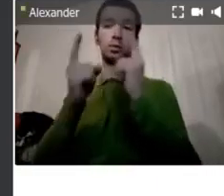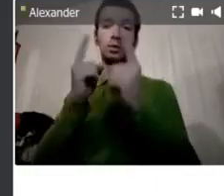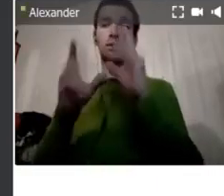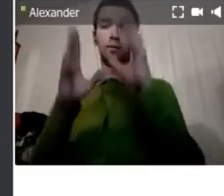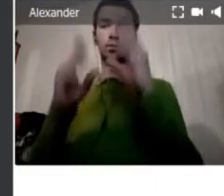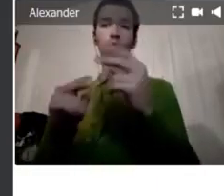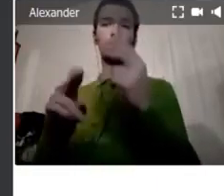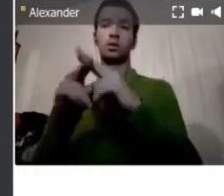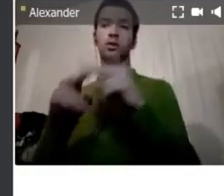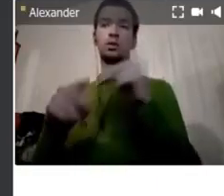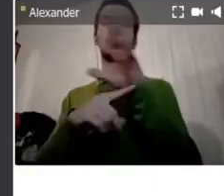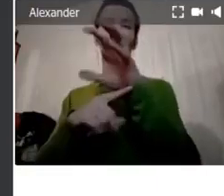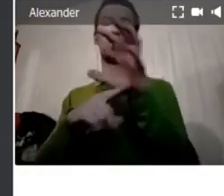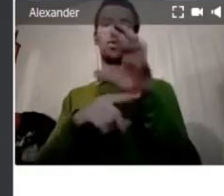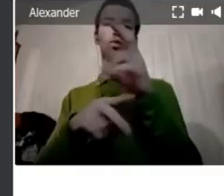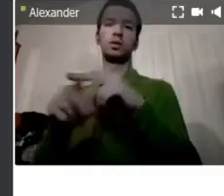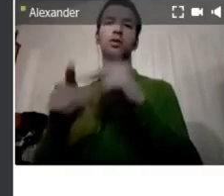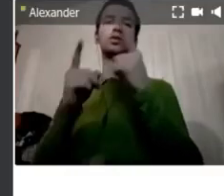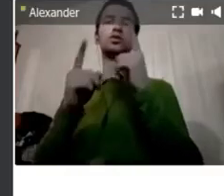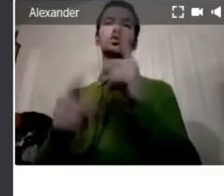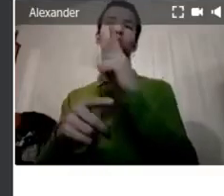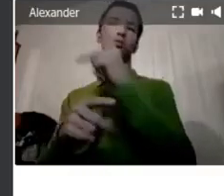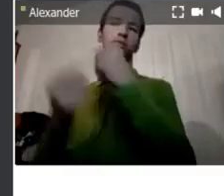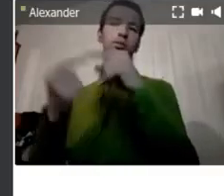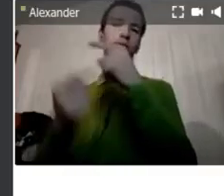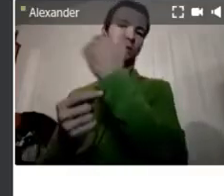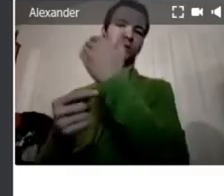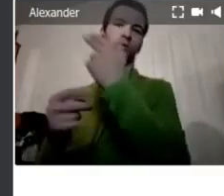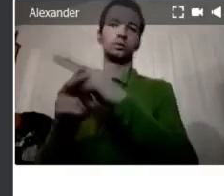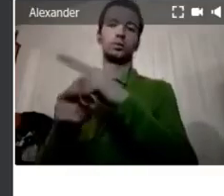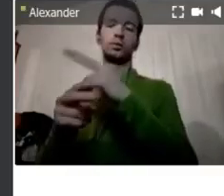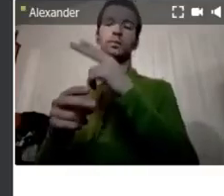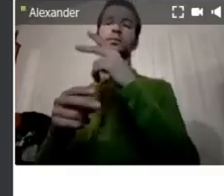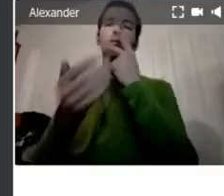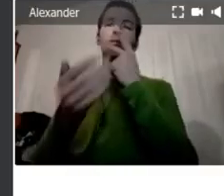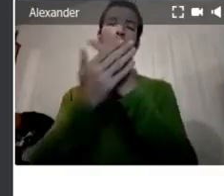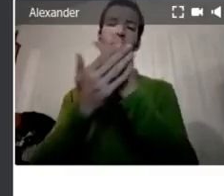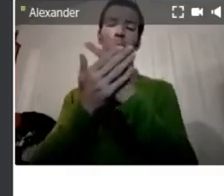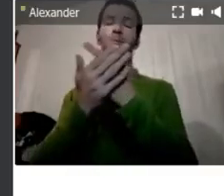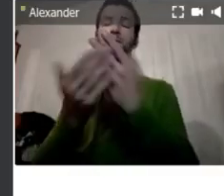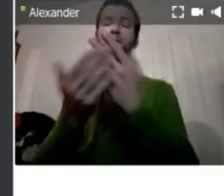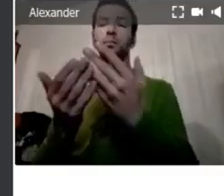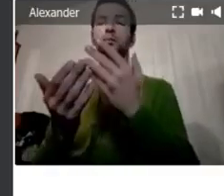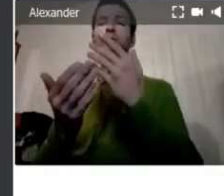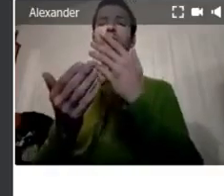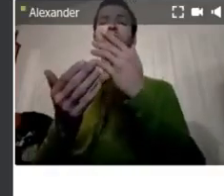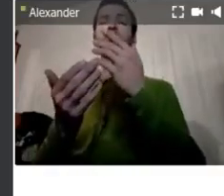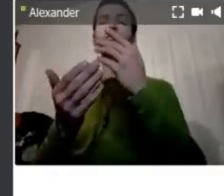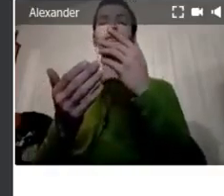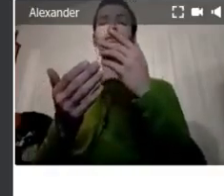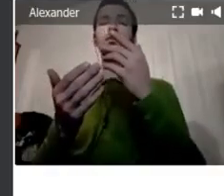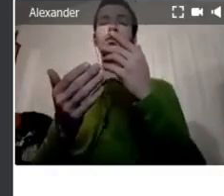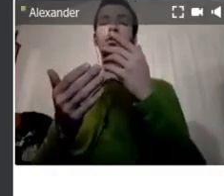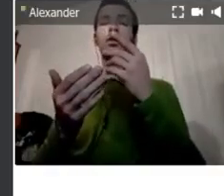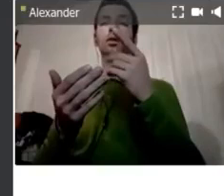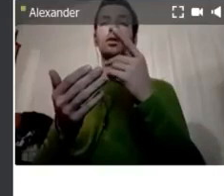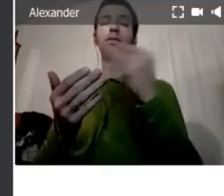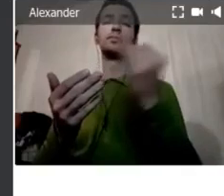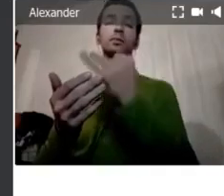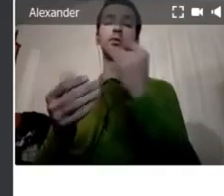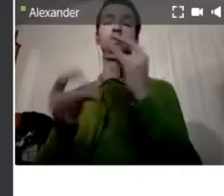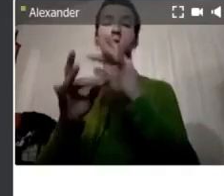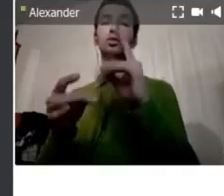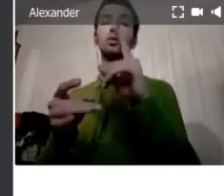которая только для этого создана специально. Именно по ценным бумагам. Значит, те